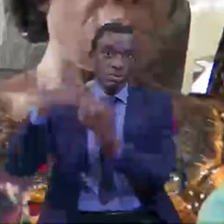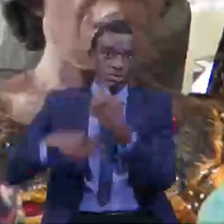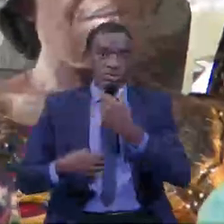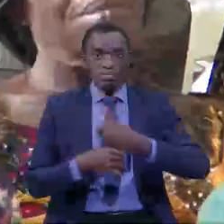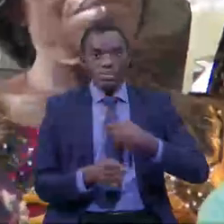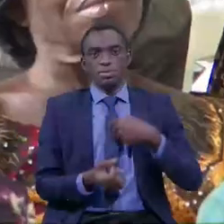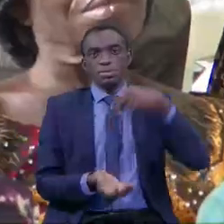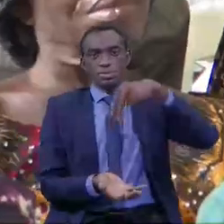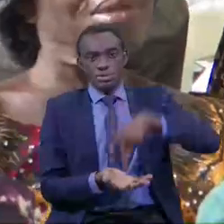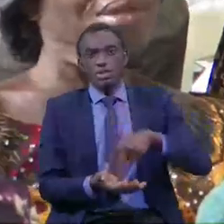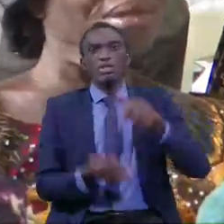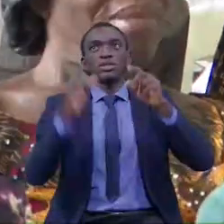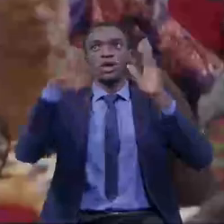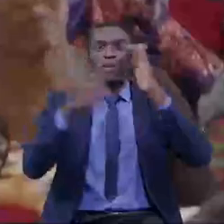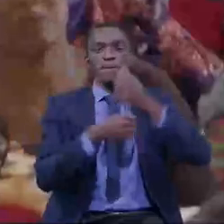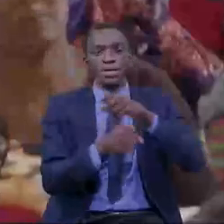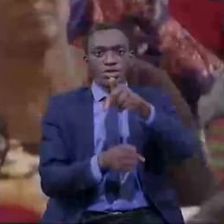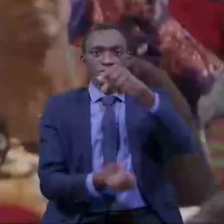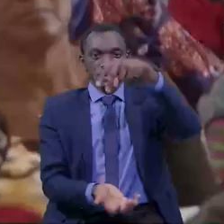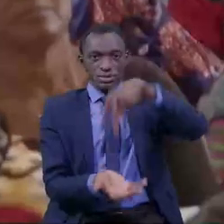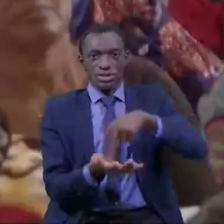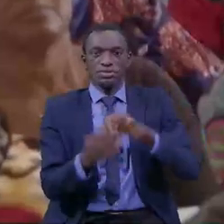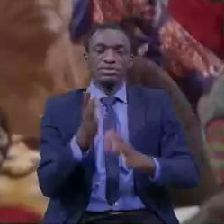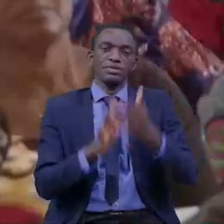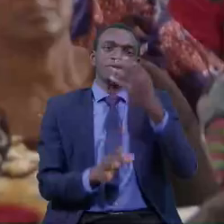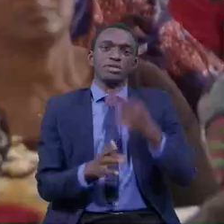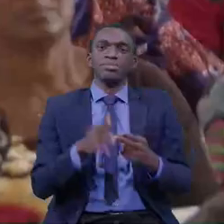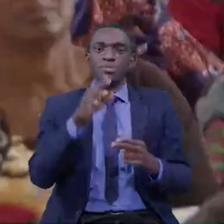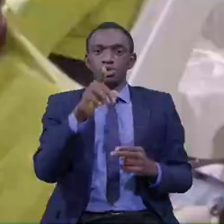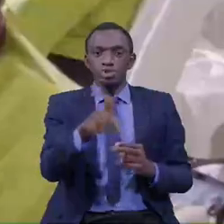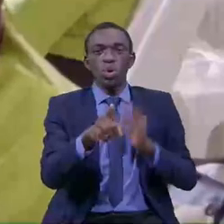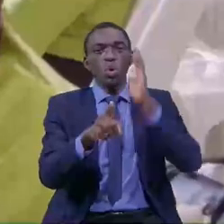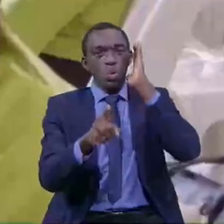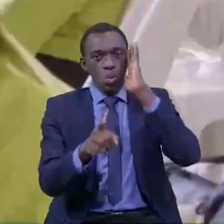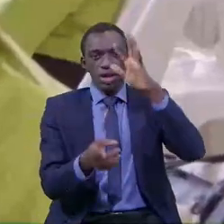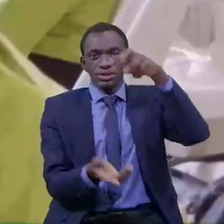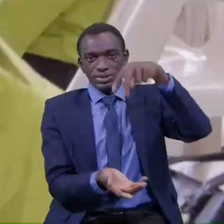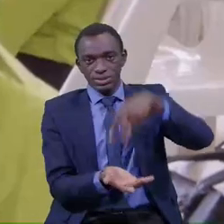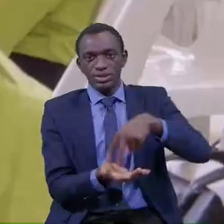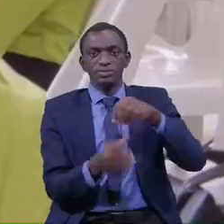ferme. Tu vas tenir. Tu vas tenir.